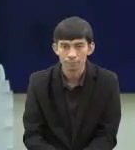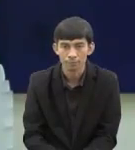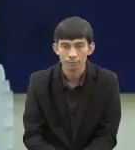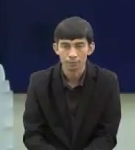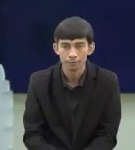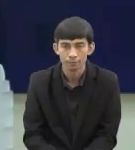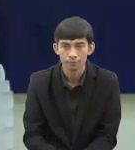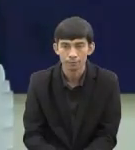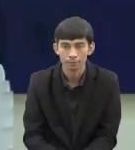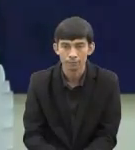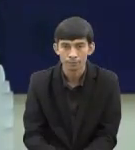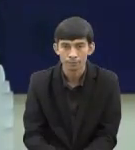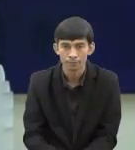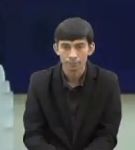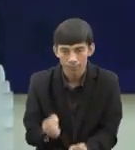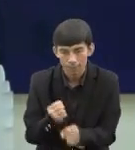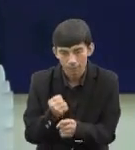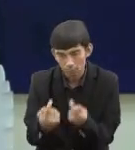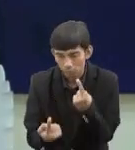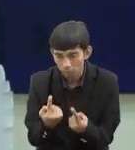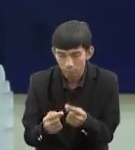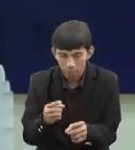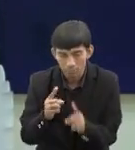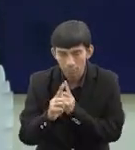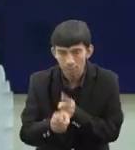Dạ mạch đấy con, thưa các tiêm toàn chùm láo ý.